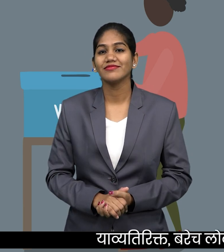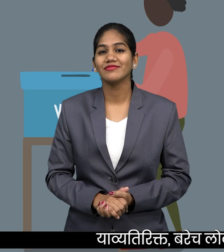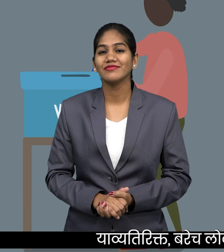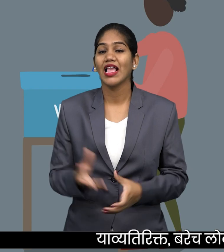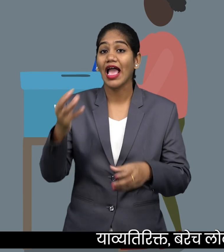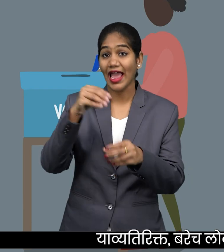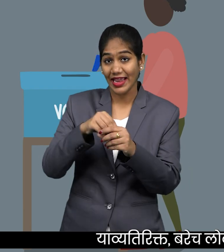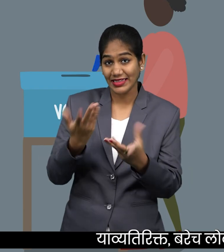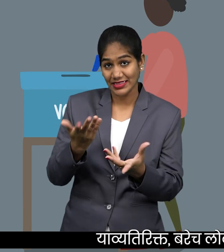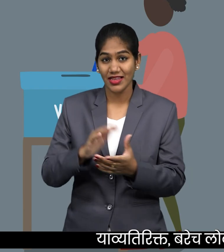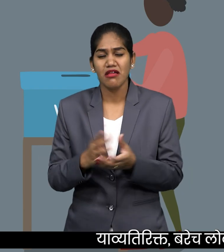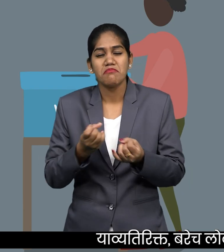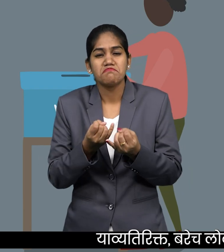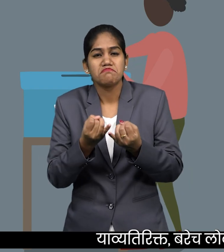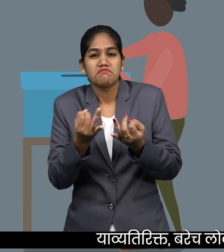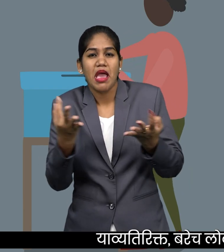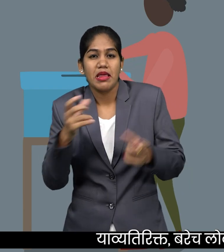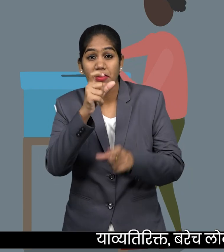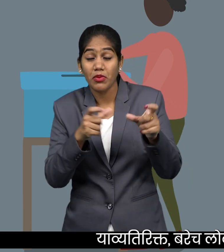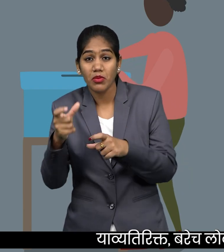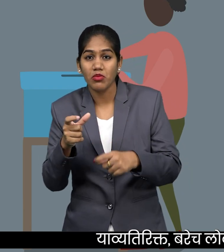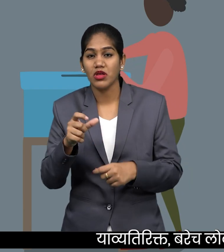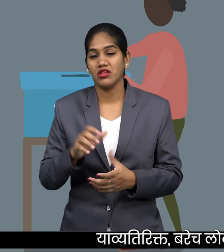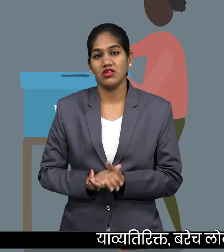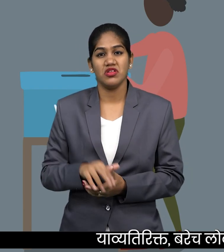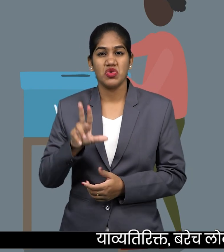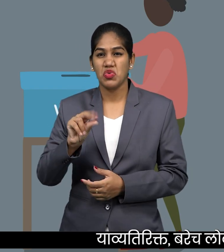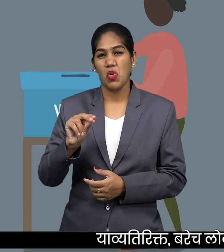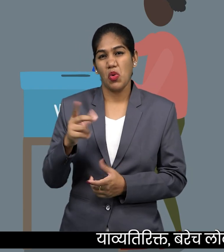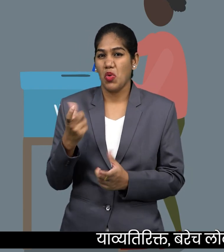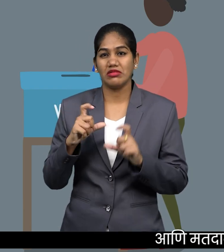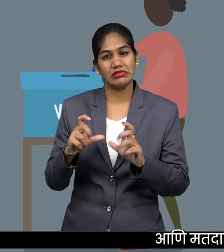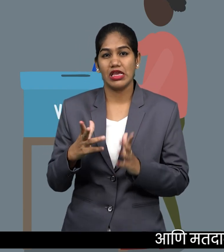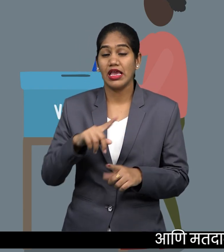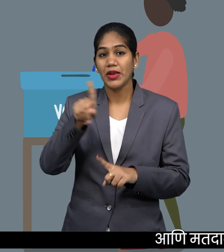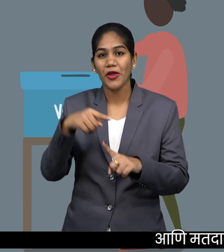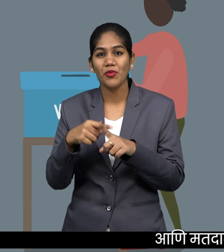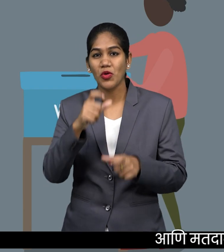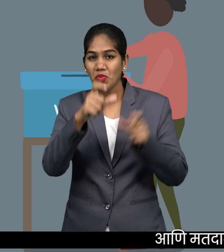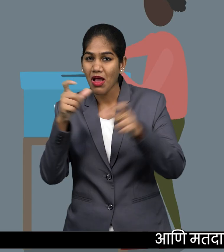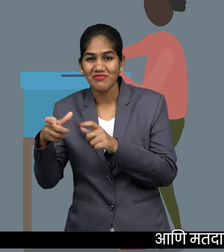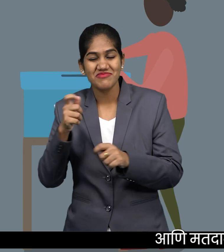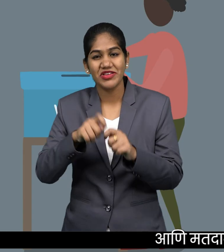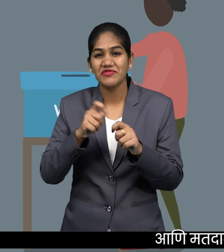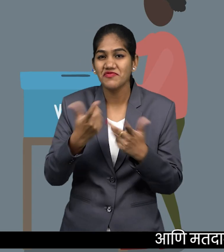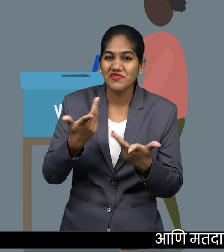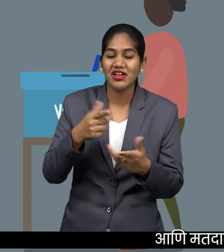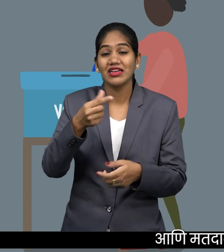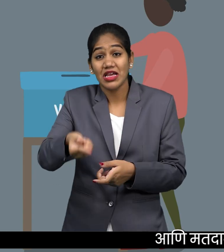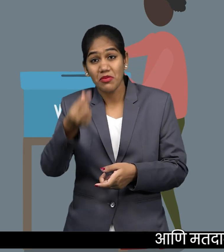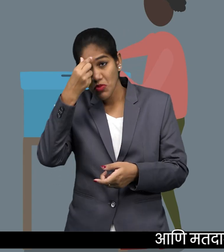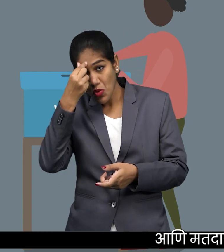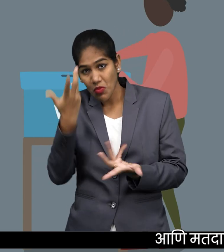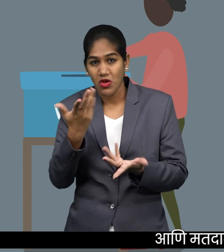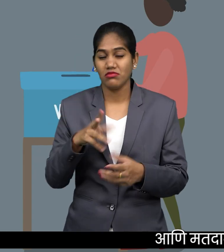या व्यतिरिक्त बरेच लोक सार्वजनिक बाबींचे पर्वा करता नाही आणि मतदान न करण्याचे